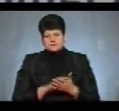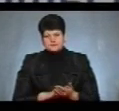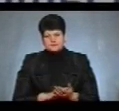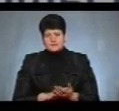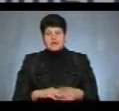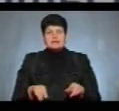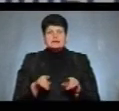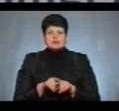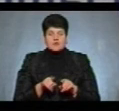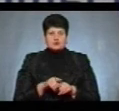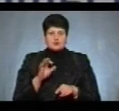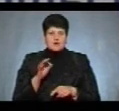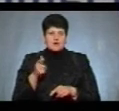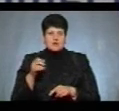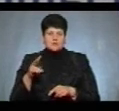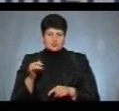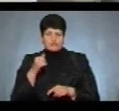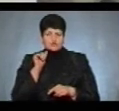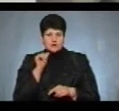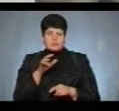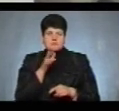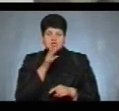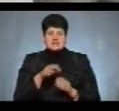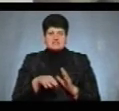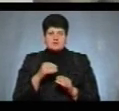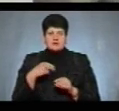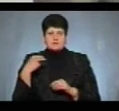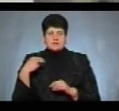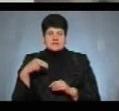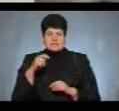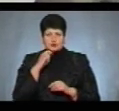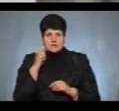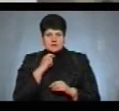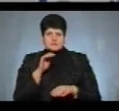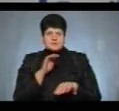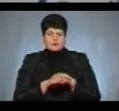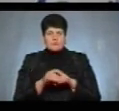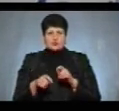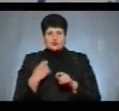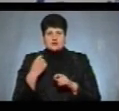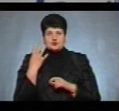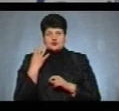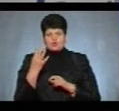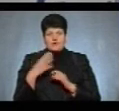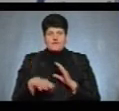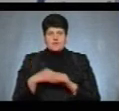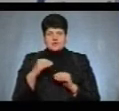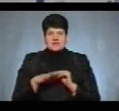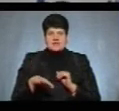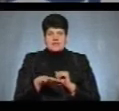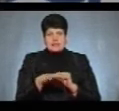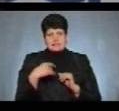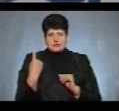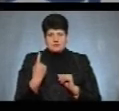Також, за словами Ольги Галушки, вчора під час виборів президента України спостерігачі «Опори» зафіксували порушення на 4 виборчих дільницях